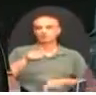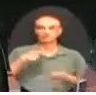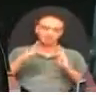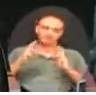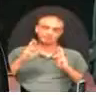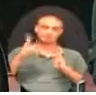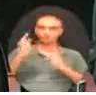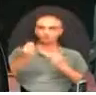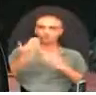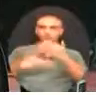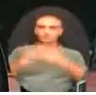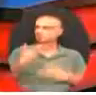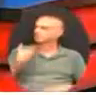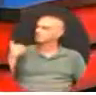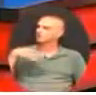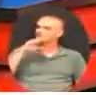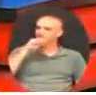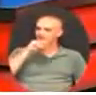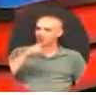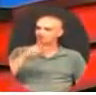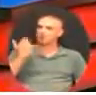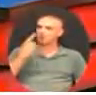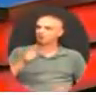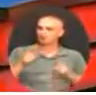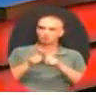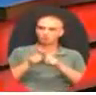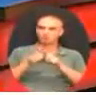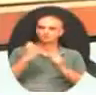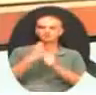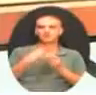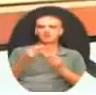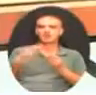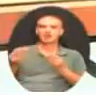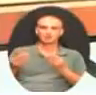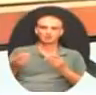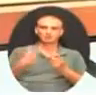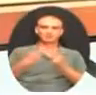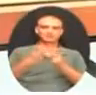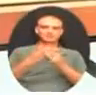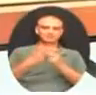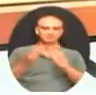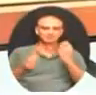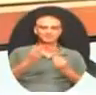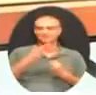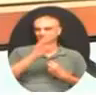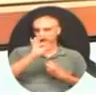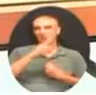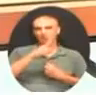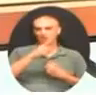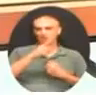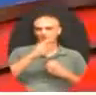ואני מקווה שמשהו יזוז. כן, דיברנו קודם על אותו מבצע לחלוקת כרטיסים למשחק